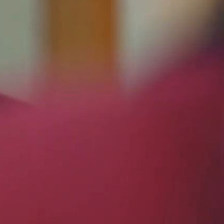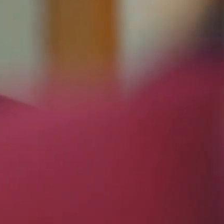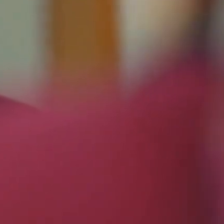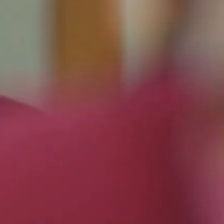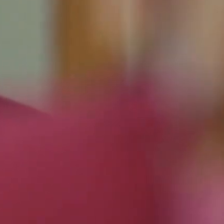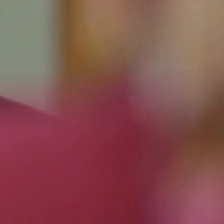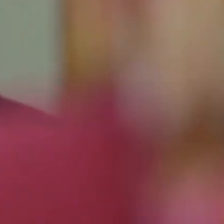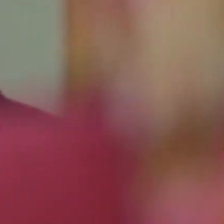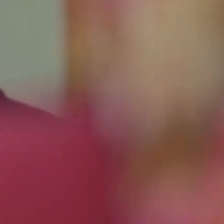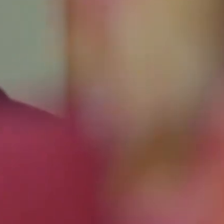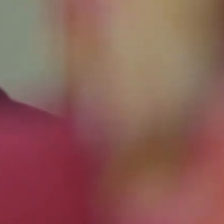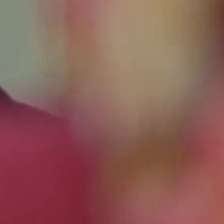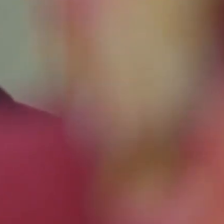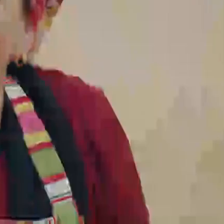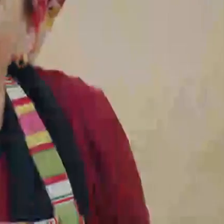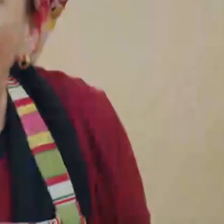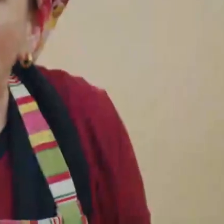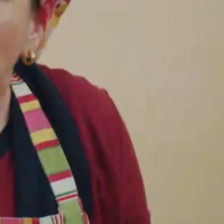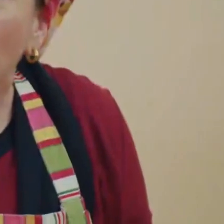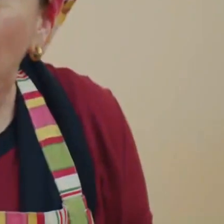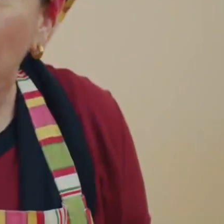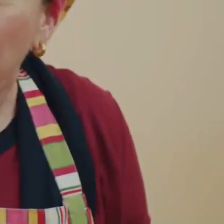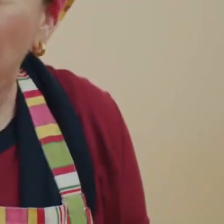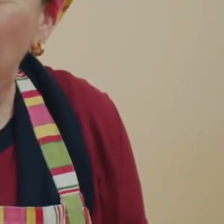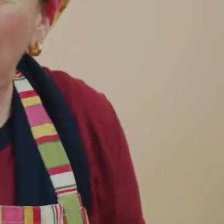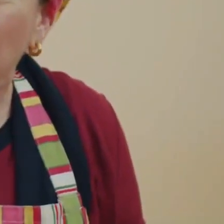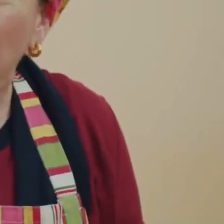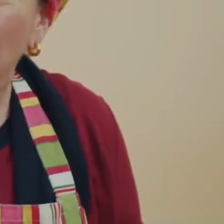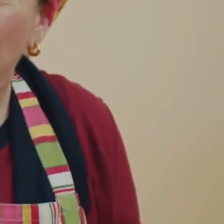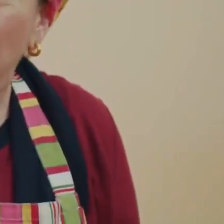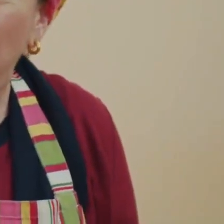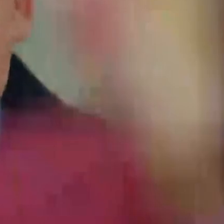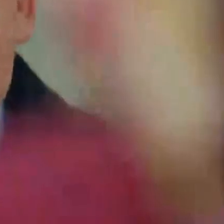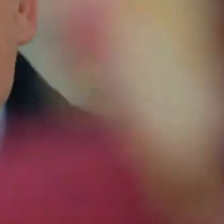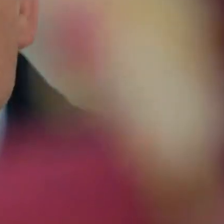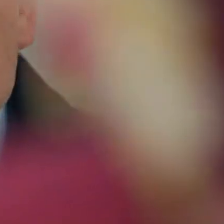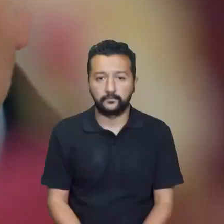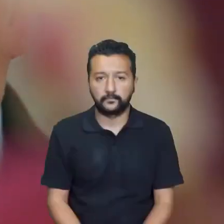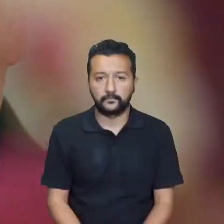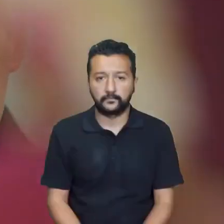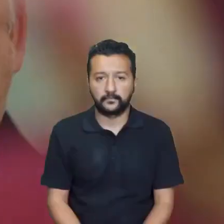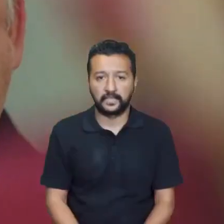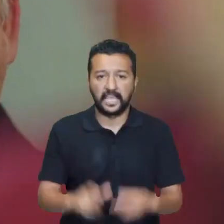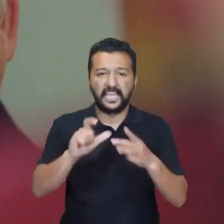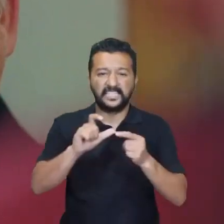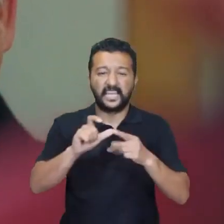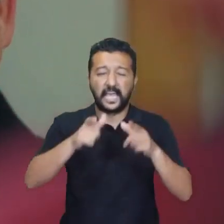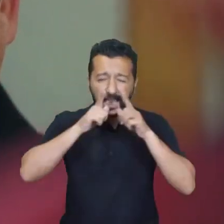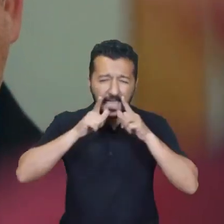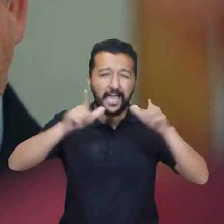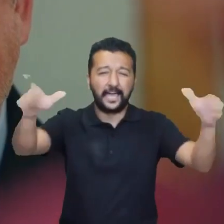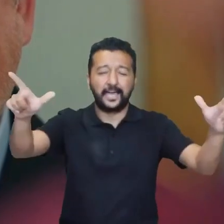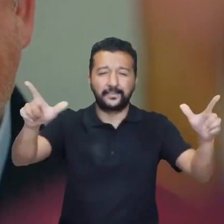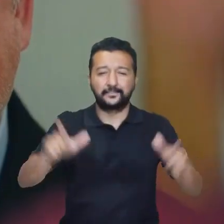baktı. Ağzı ve gözleri kocaman açık kafasını kaldırdı. Adile şaşkın başını geriye çekti. Yine bakıyor.